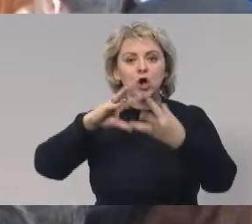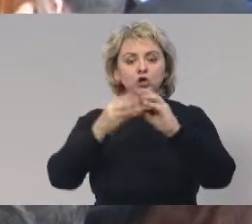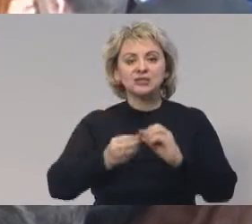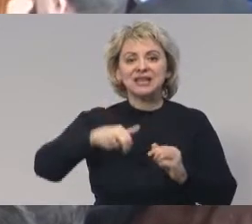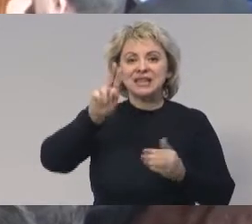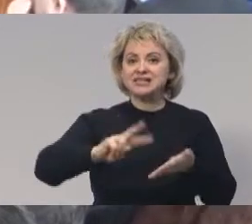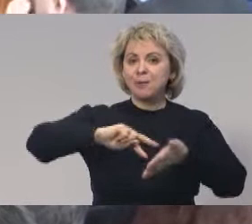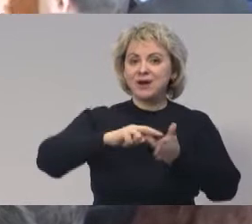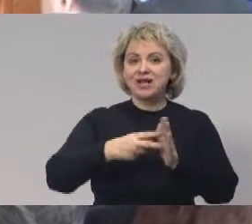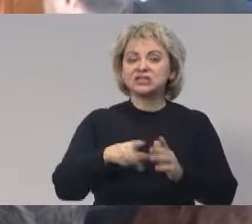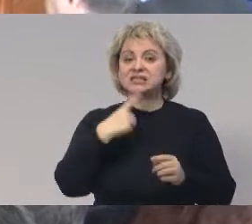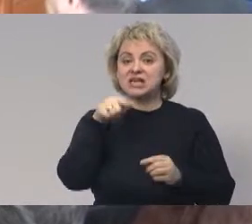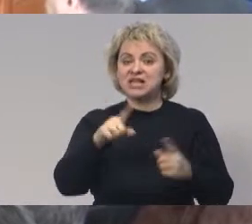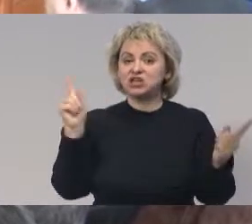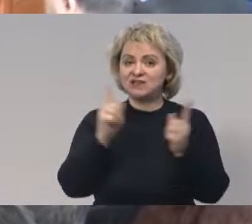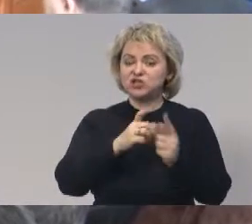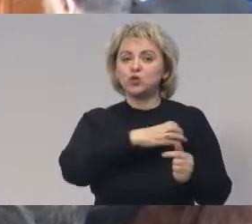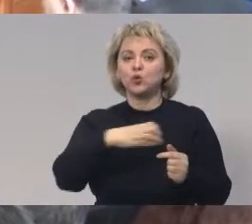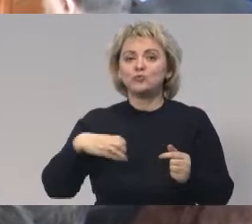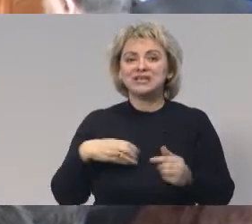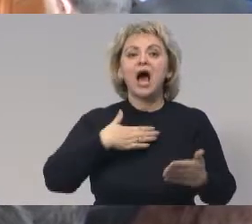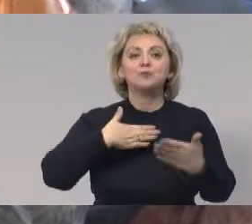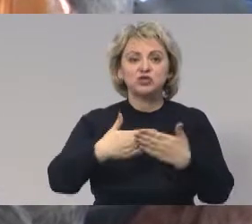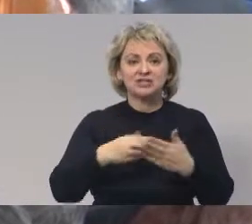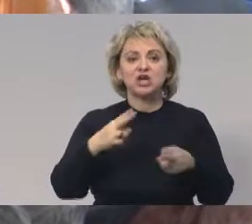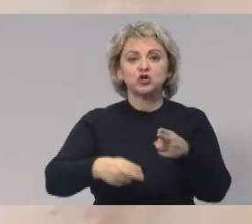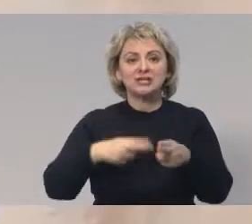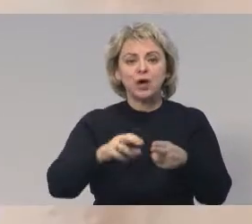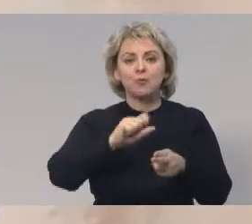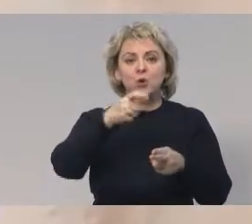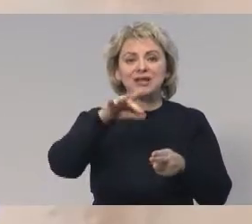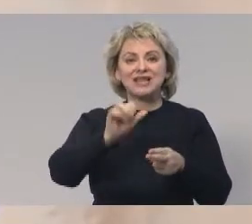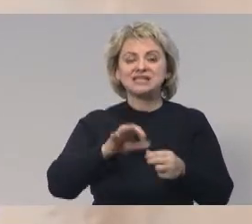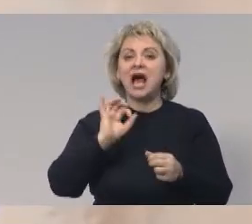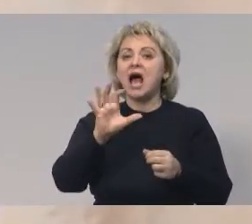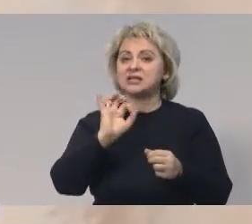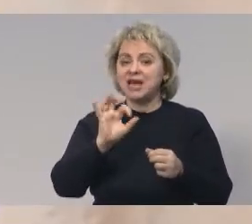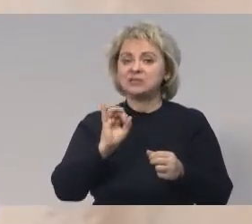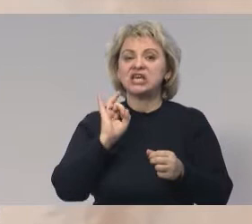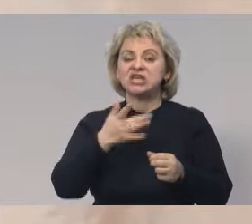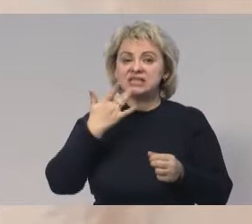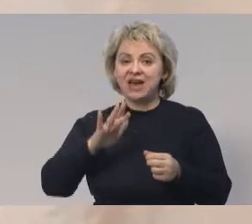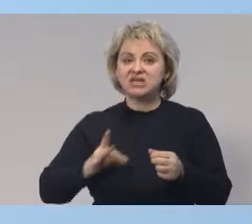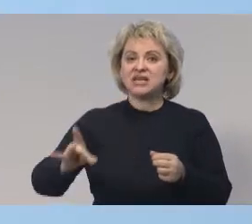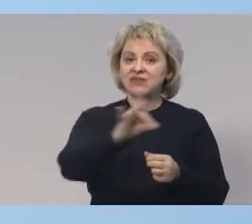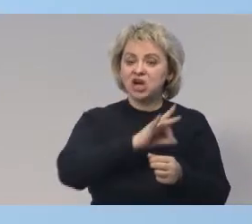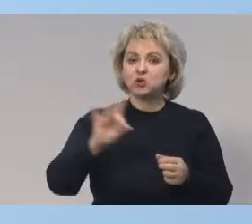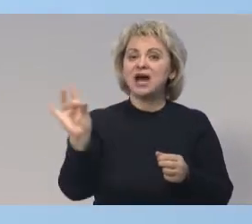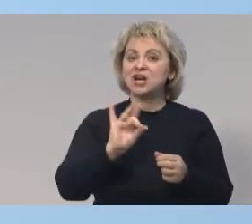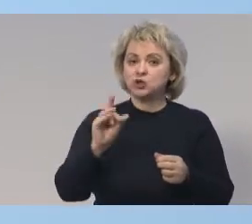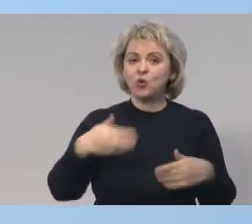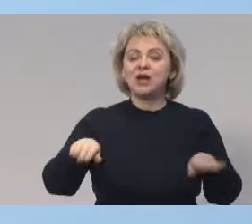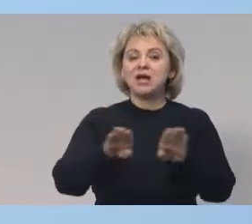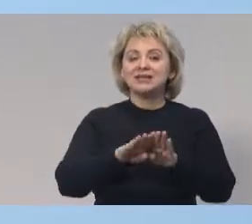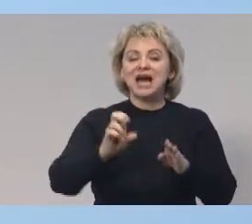результаты национальных проектов озвучили на встрече губернатора с общественностью Железнодорожного, Пролетарского, Октябрьского и Советского районов